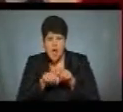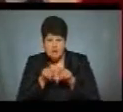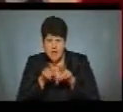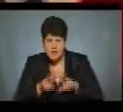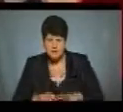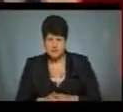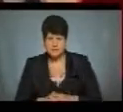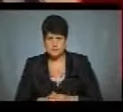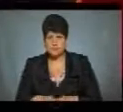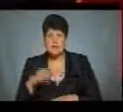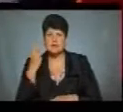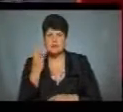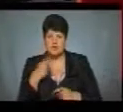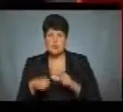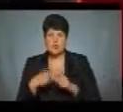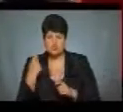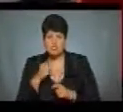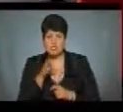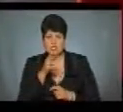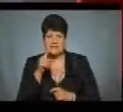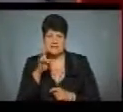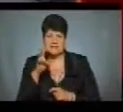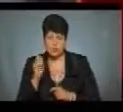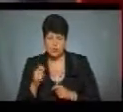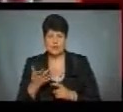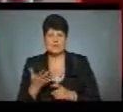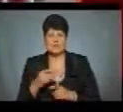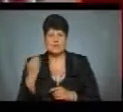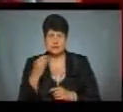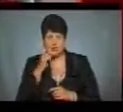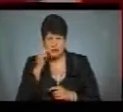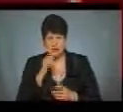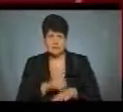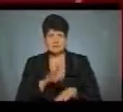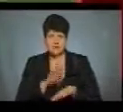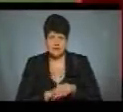Три порушення під час ЗНО з історії України зафіксували в тернопільських школах.